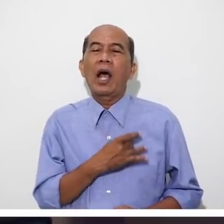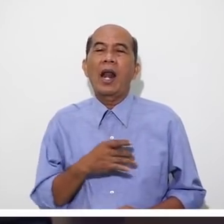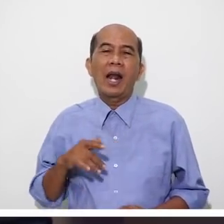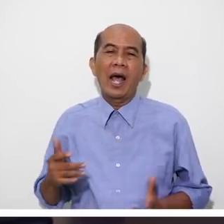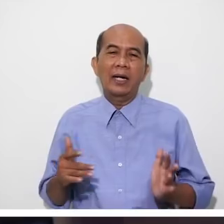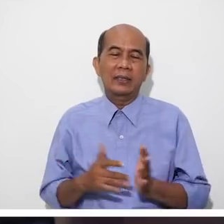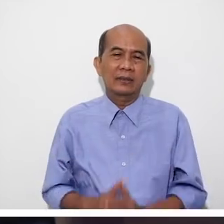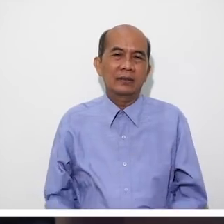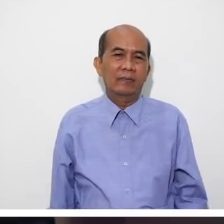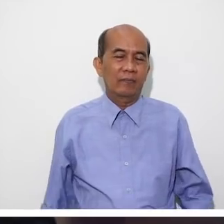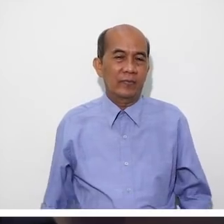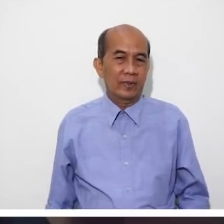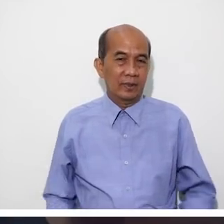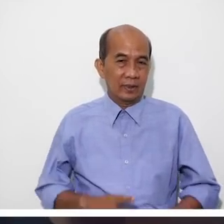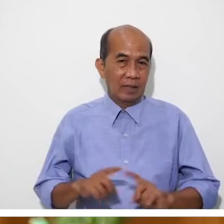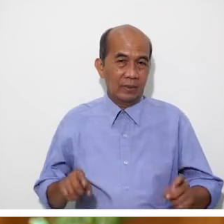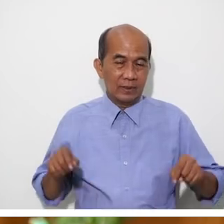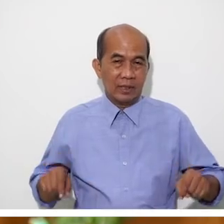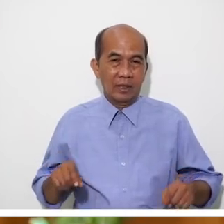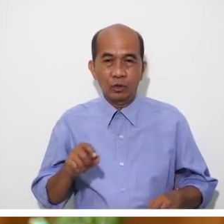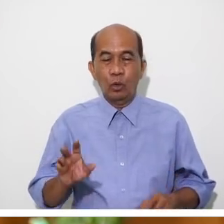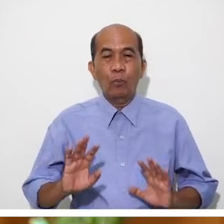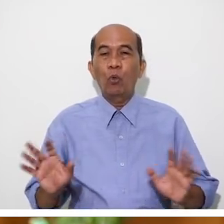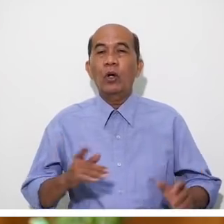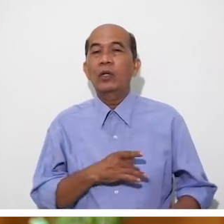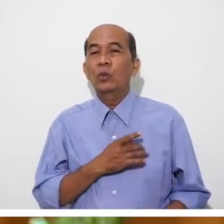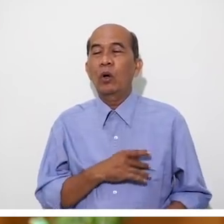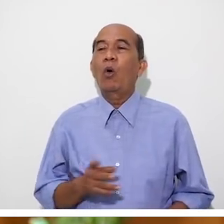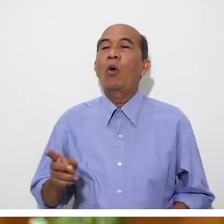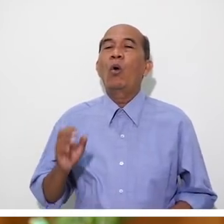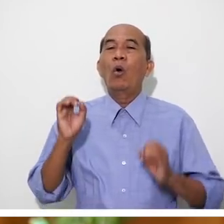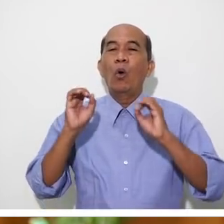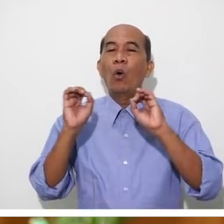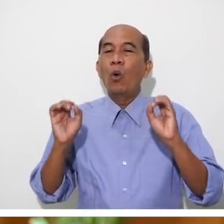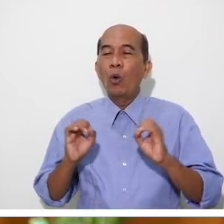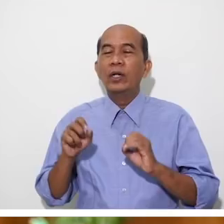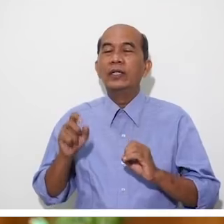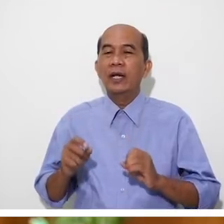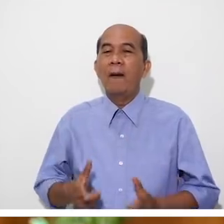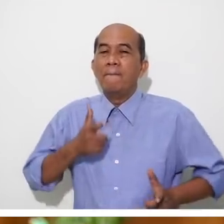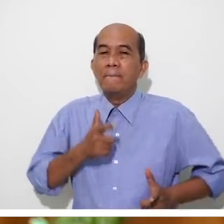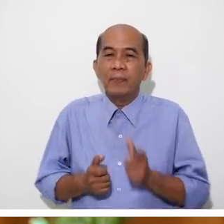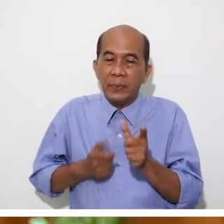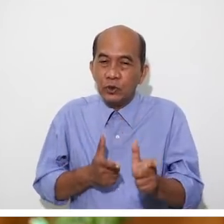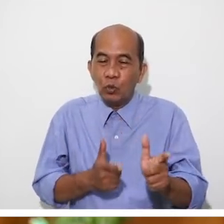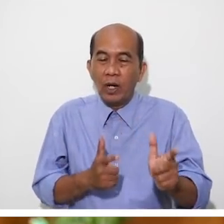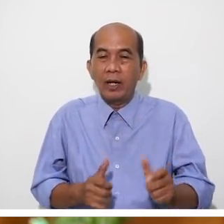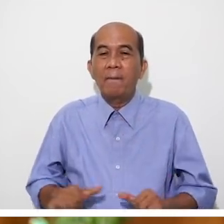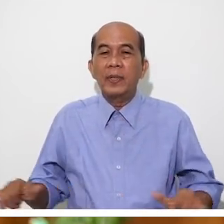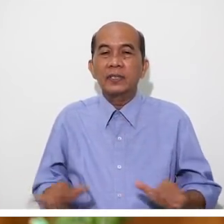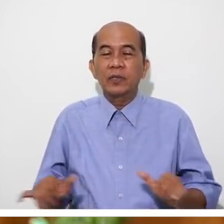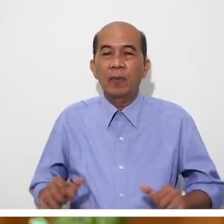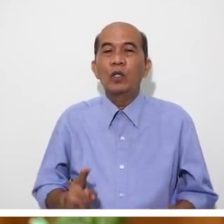namun sekarang itu bukan luka buat saudara. Tapi saudara melihat, oh inilah perjuangan, perjalanan bersama